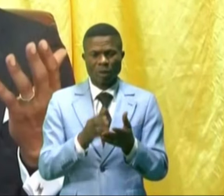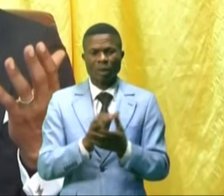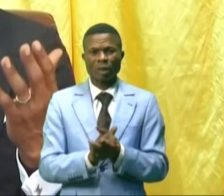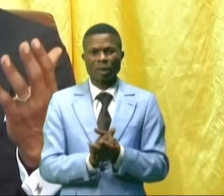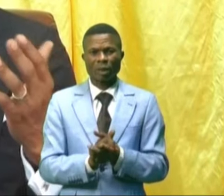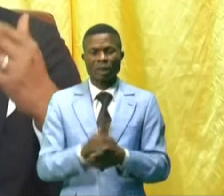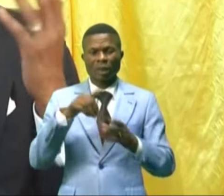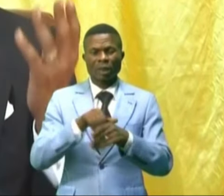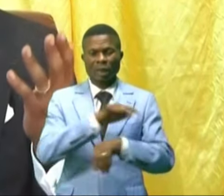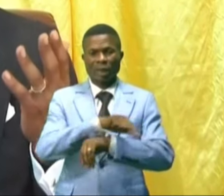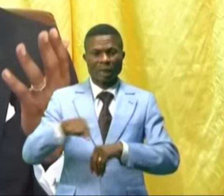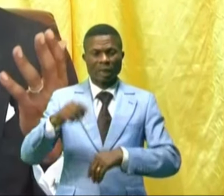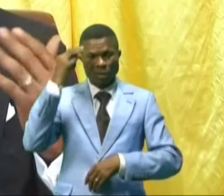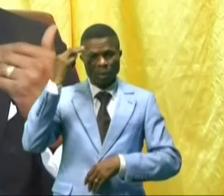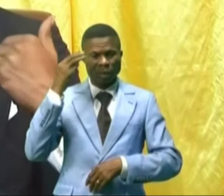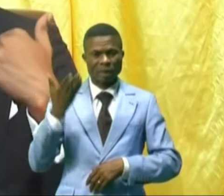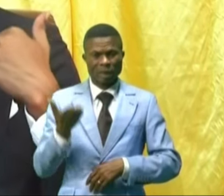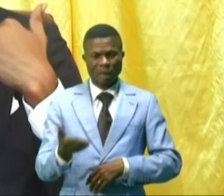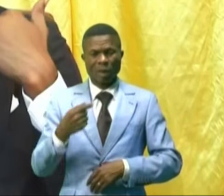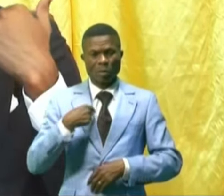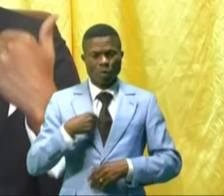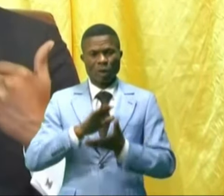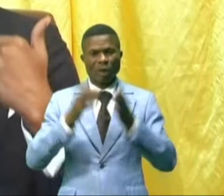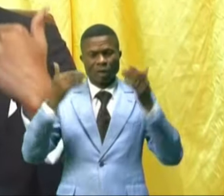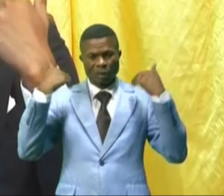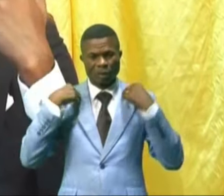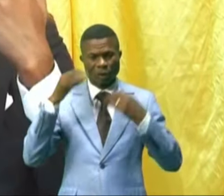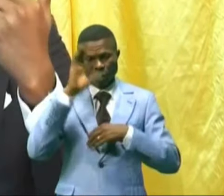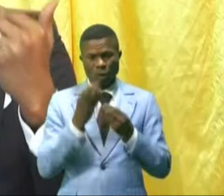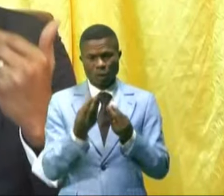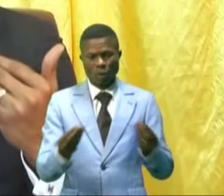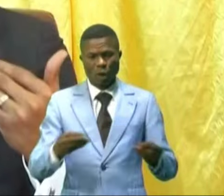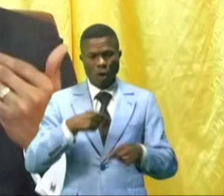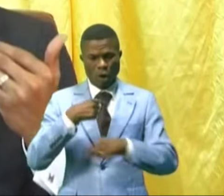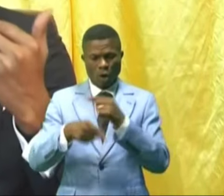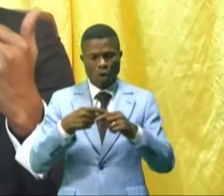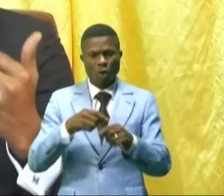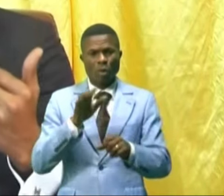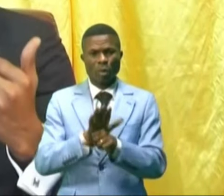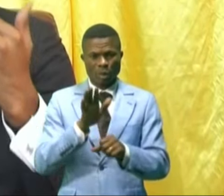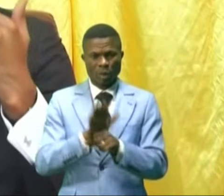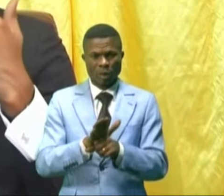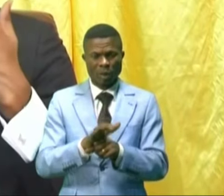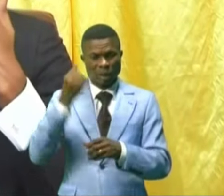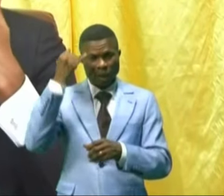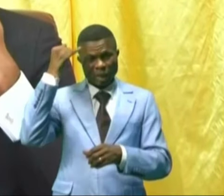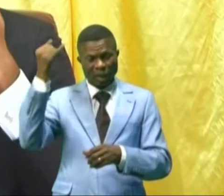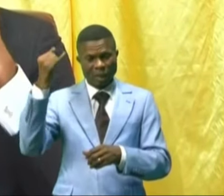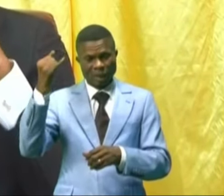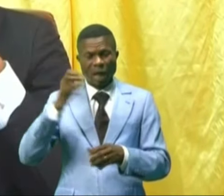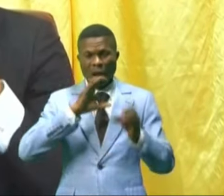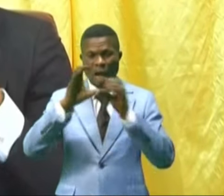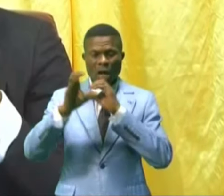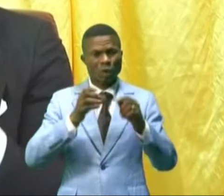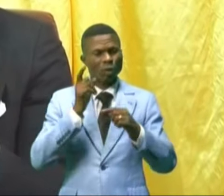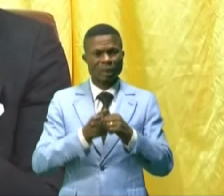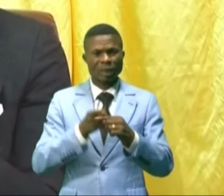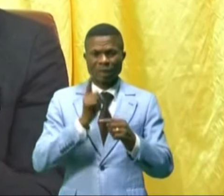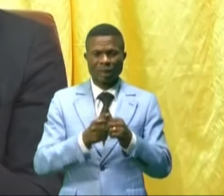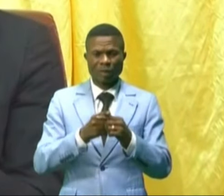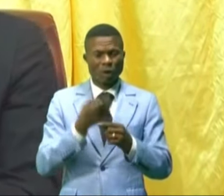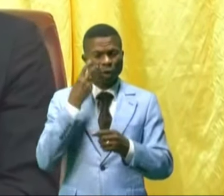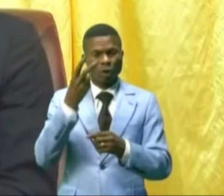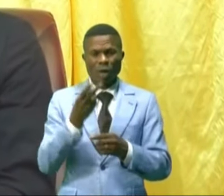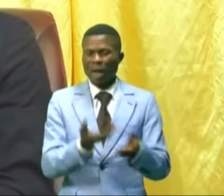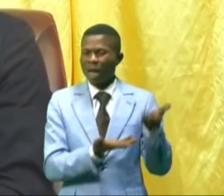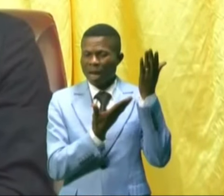ministère ou tous les briefings. C'est vous dire que nous avons commencé une marche dans un contexte où la communication n'a jamais été considérée comme l'allié